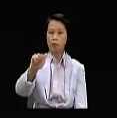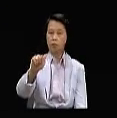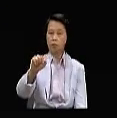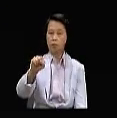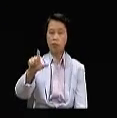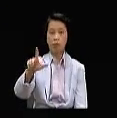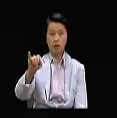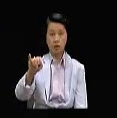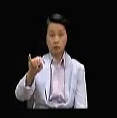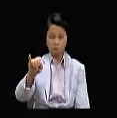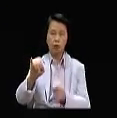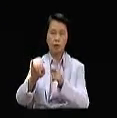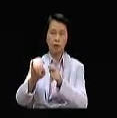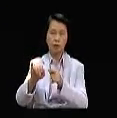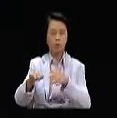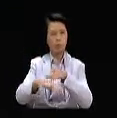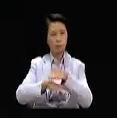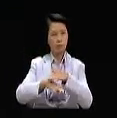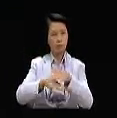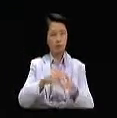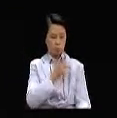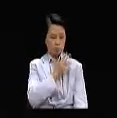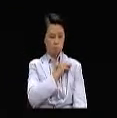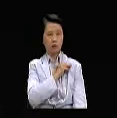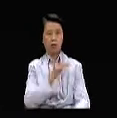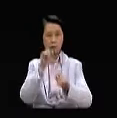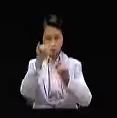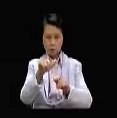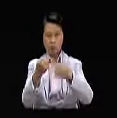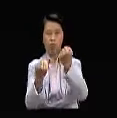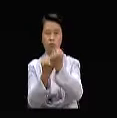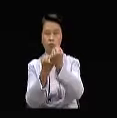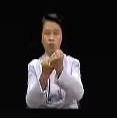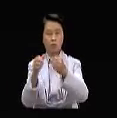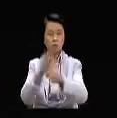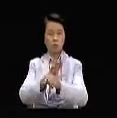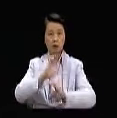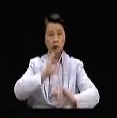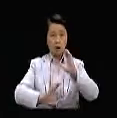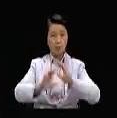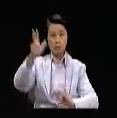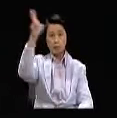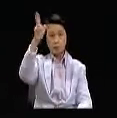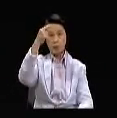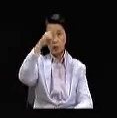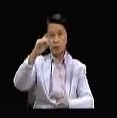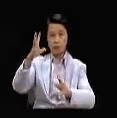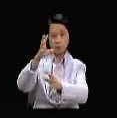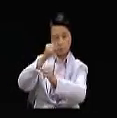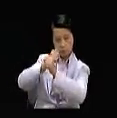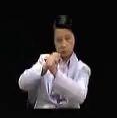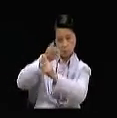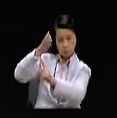tenaga nih memang Kementerian ini menyokong penuh aspirasi kerajaan kita untuk mencapai